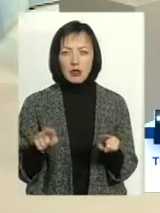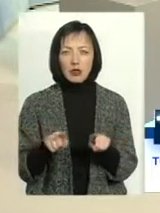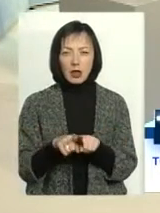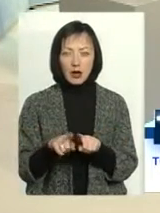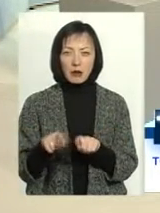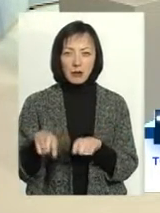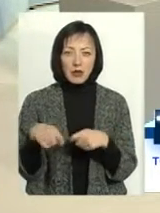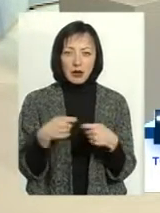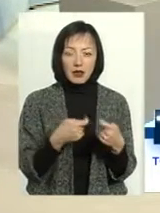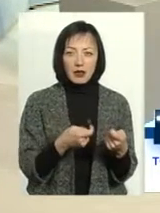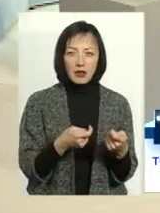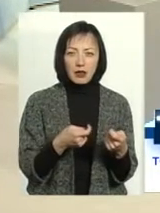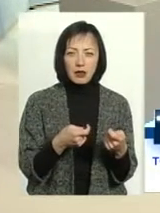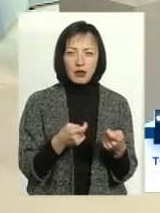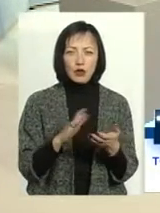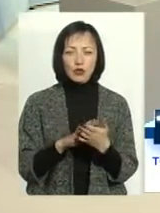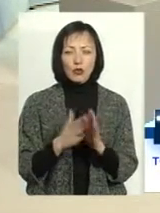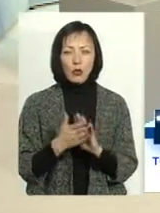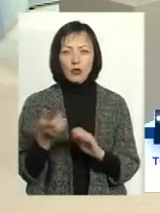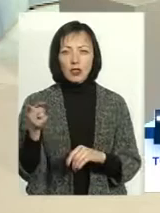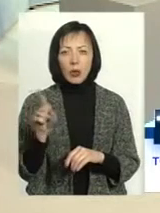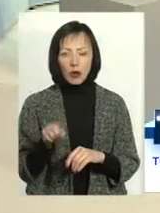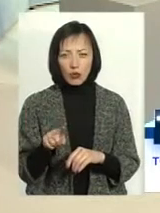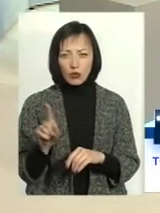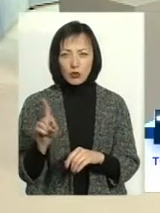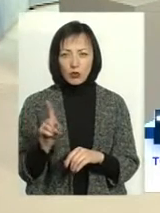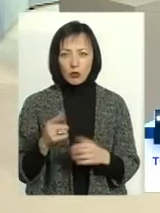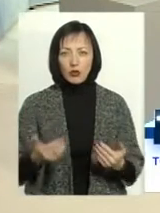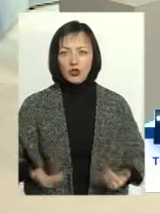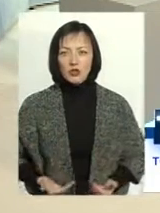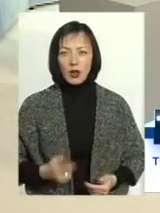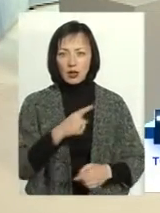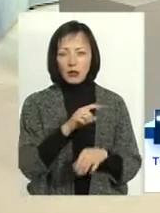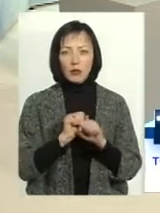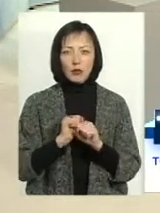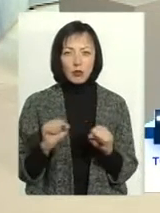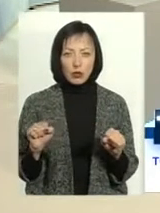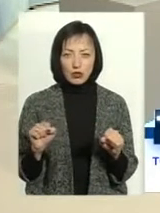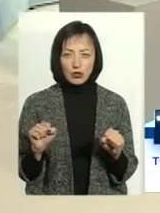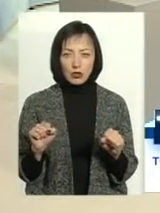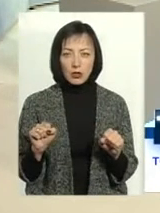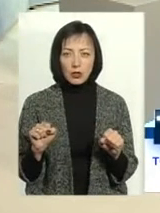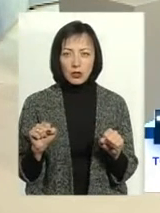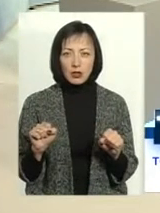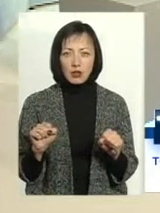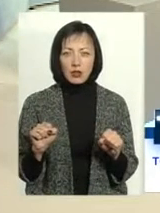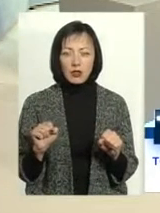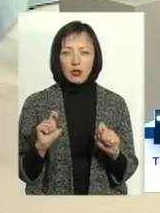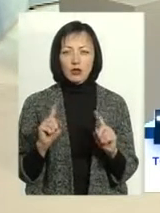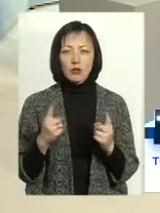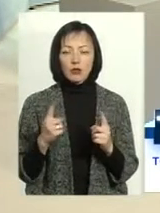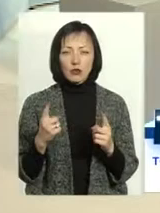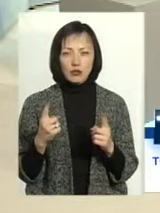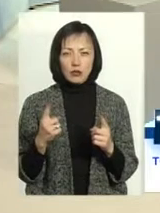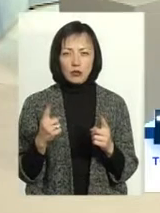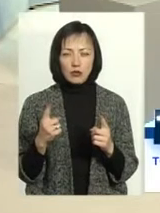передали. З умовою такою, що пізніше, що проживати там не можна, тому що сама панка написала